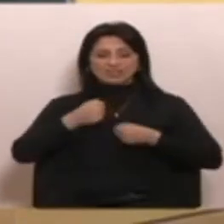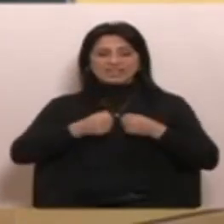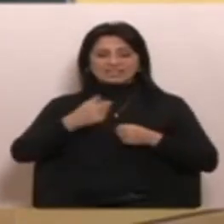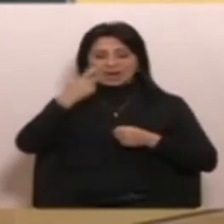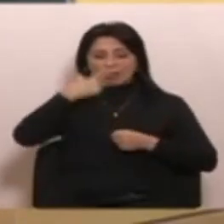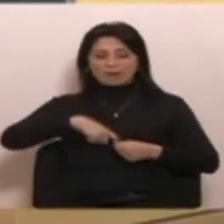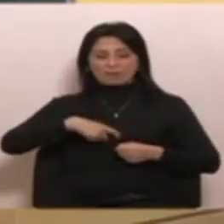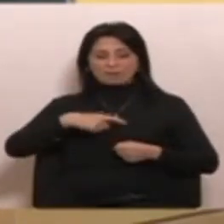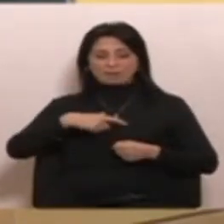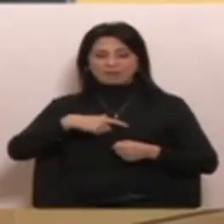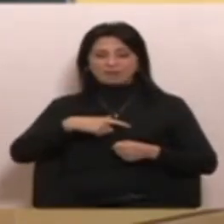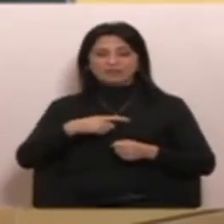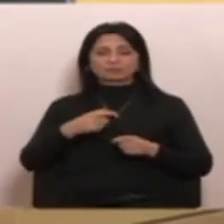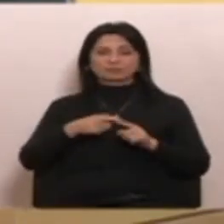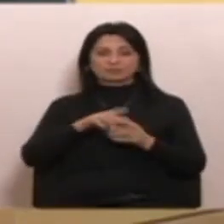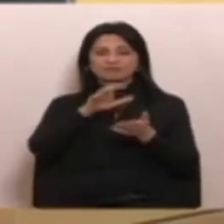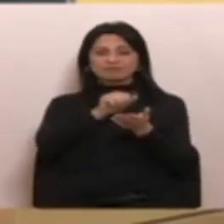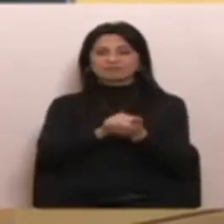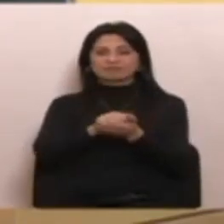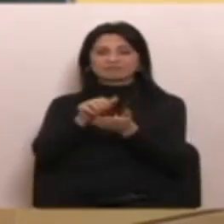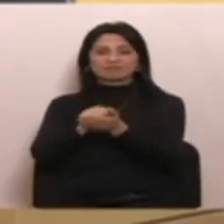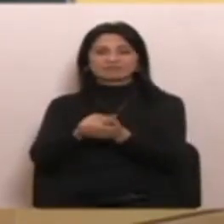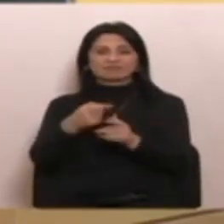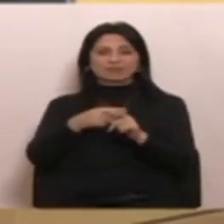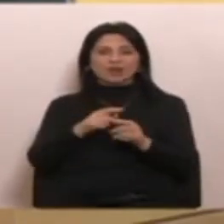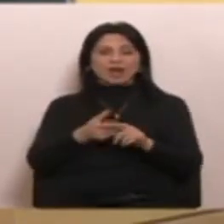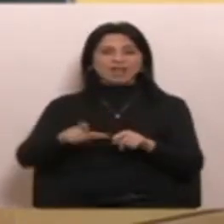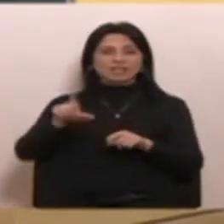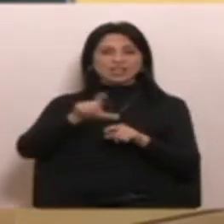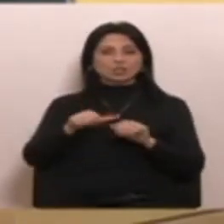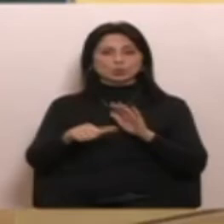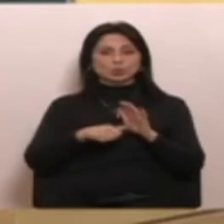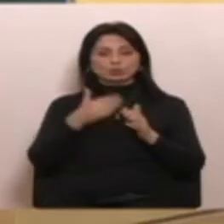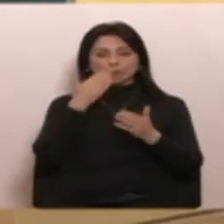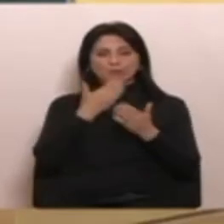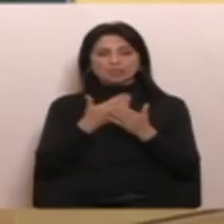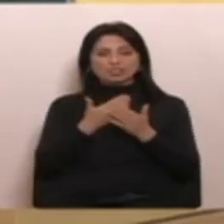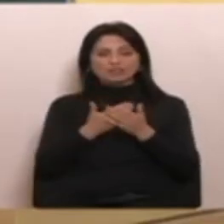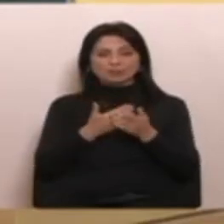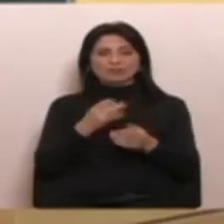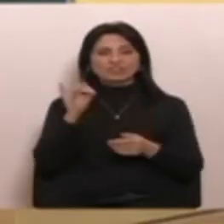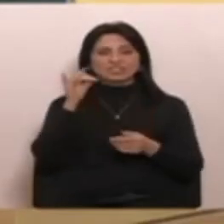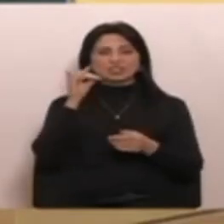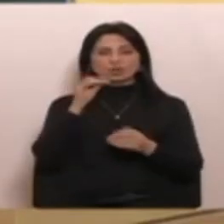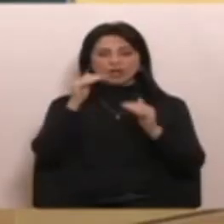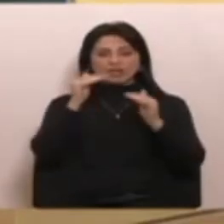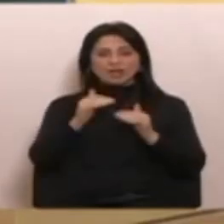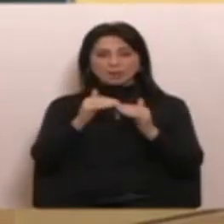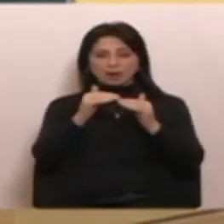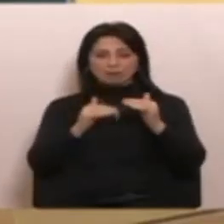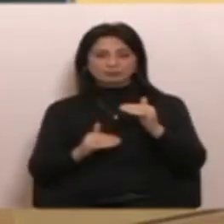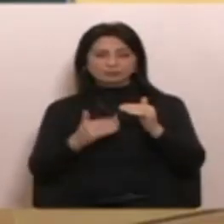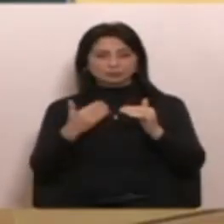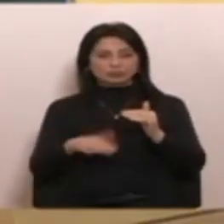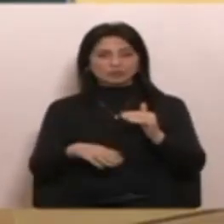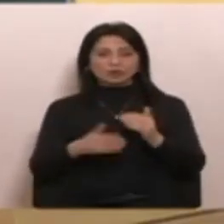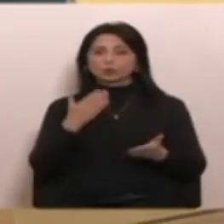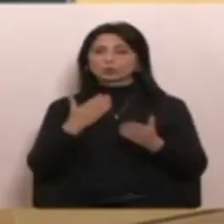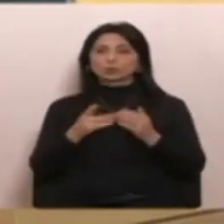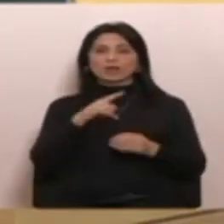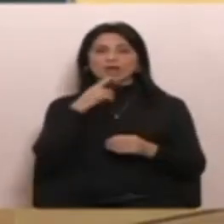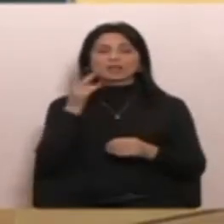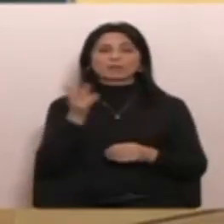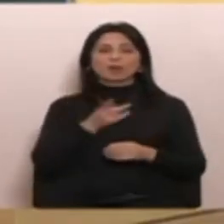მაჩვენებელს დაქირავებით დასაქმებულთა რიცხვა გადააჭარბა და უმუშევრობის მაჩვენებელი ისტორიულად დაბალ დონეზე დაფიქსირდა, თუმცა, რა თქმა